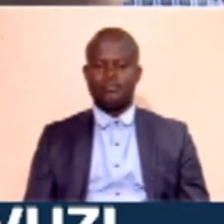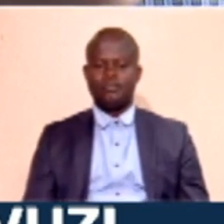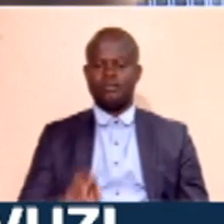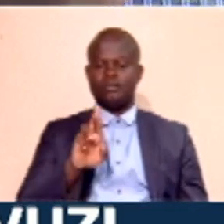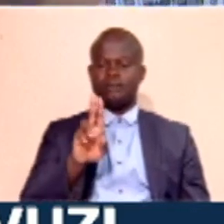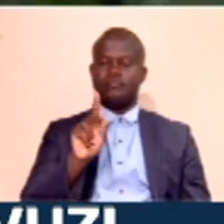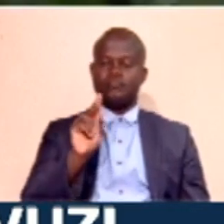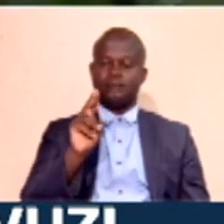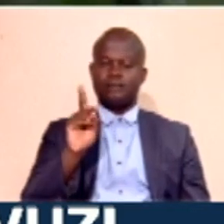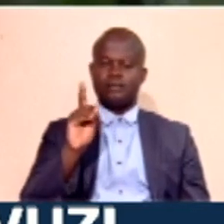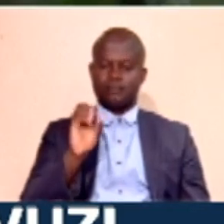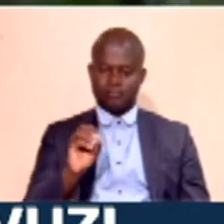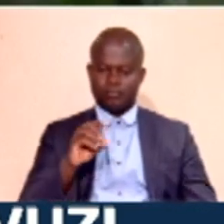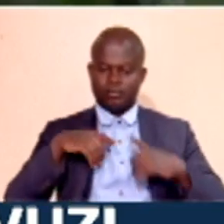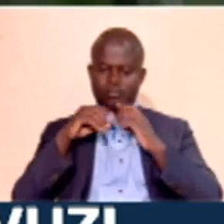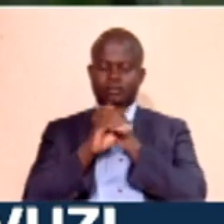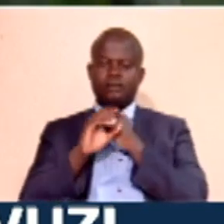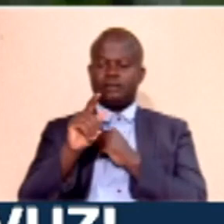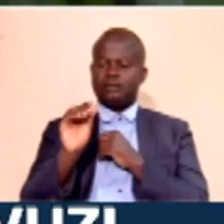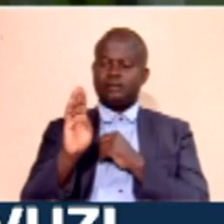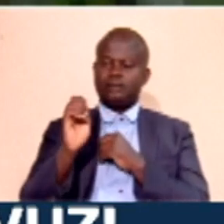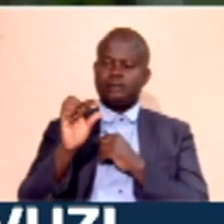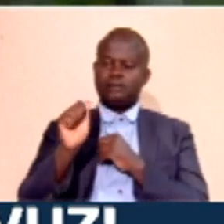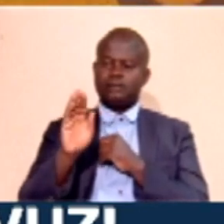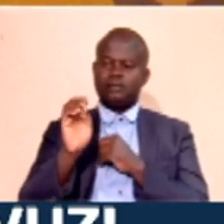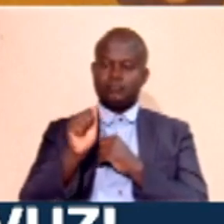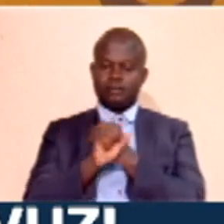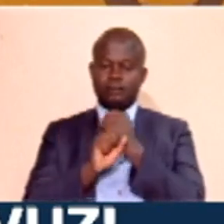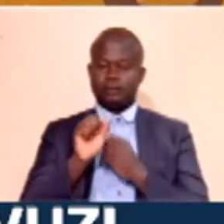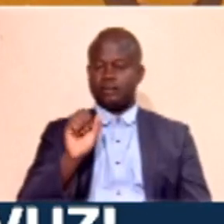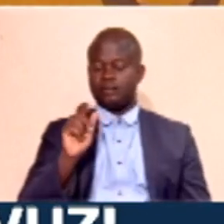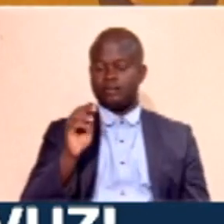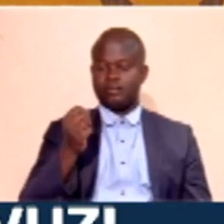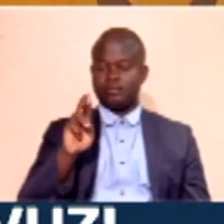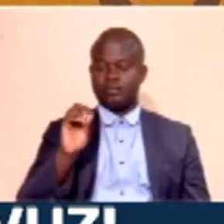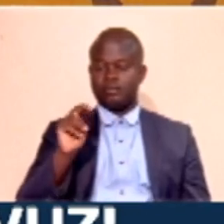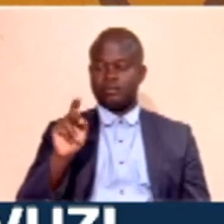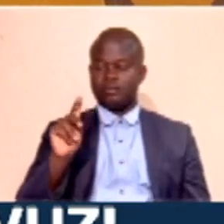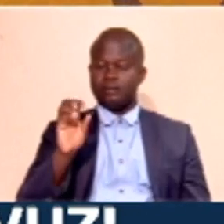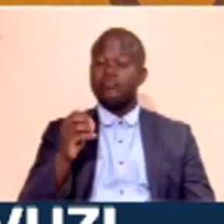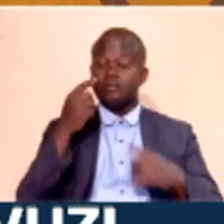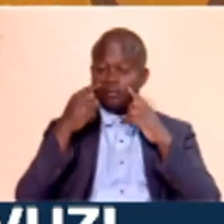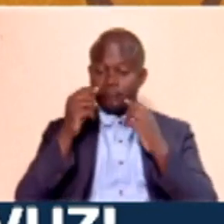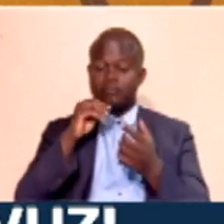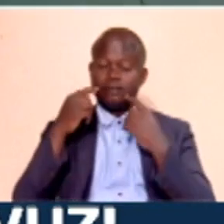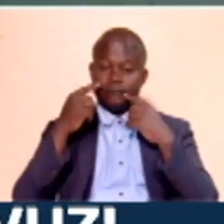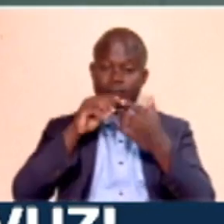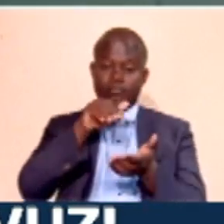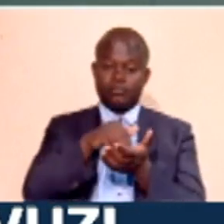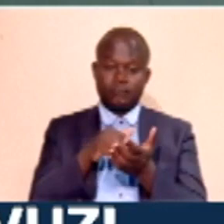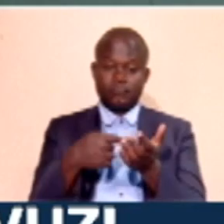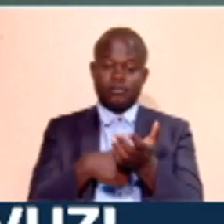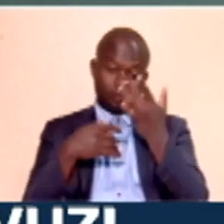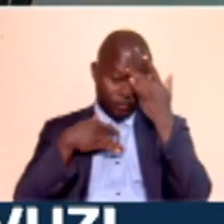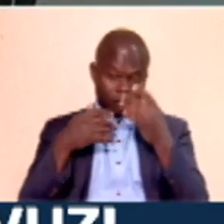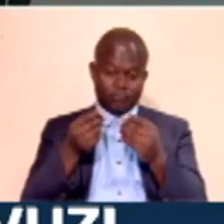Rukundo Eric, umuturage wo mu kagari ka Kibagabaga mu murenge wa Kimironko, yabonye itangazo rya kimwe mu bigo by'ubuvuzi ku muhanda bavuga ko bavura